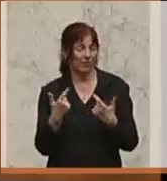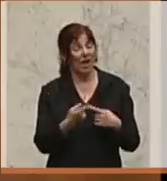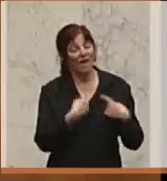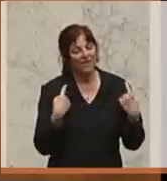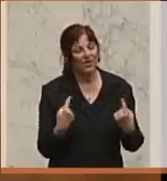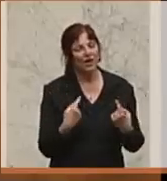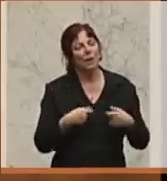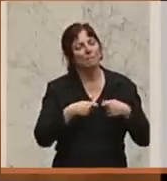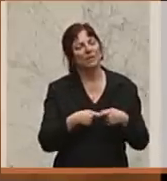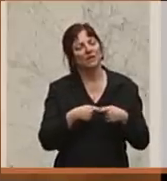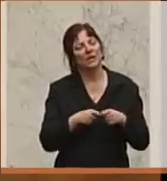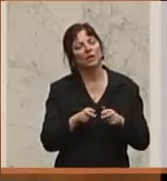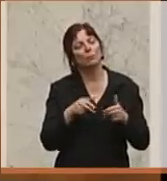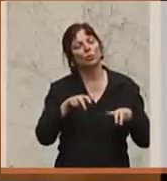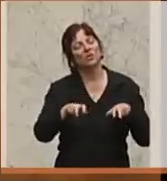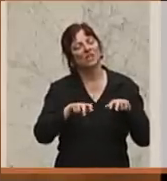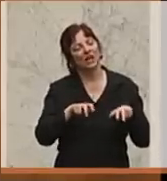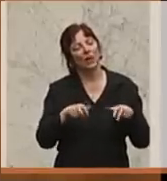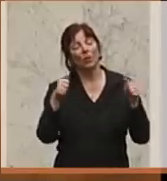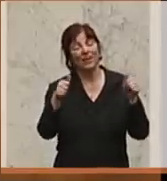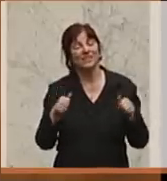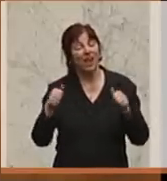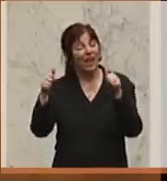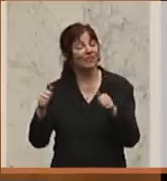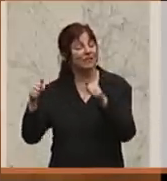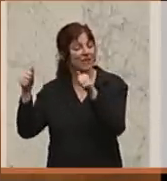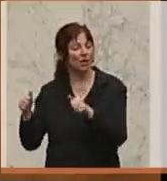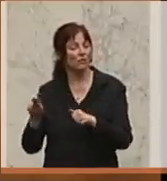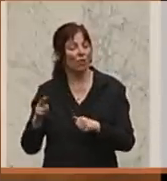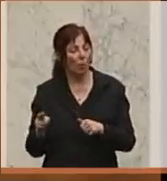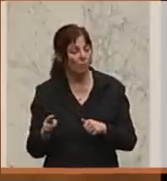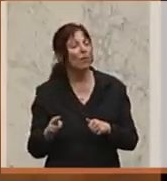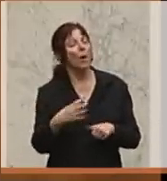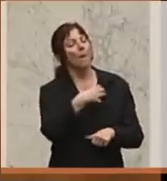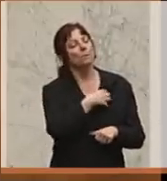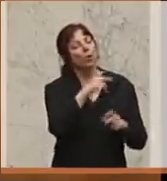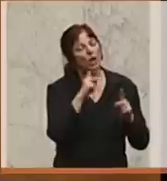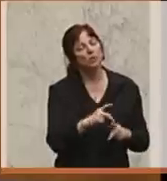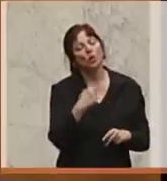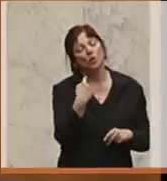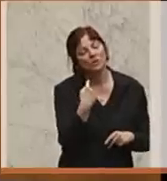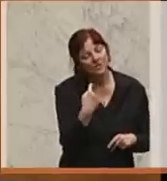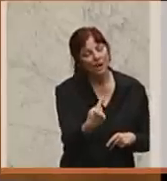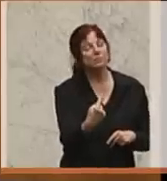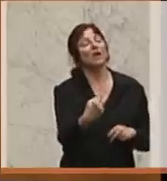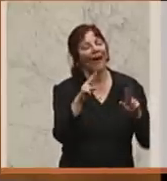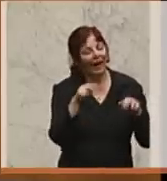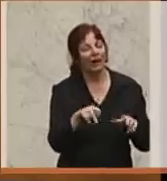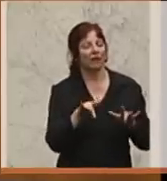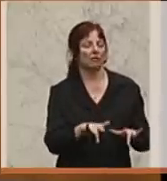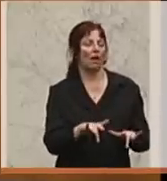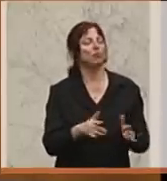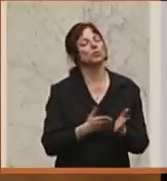Bundesregierung inserieren, weil sie glauben, dass die Bürger auch das Recht haben, bestimmte Informationen zu kriegen, Serviceleistungen zu kriegen. Und das ist ja